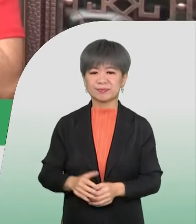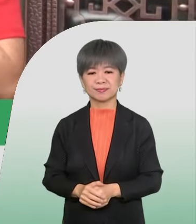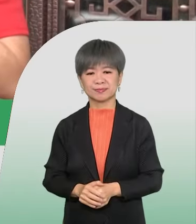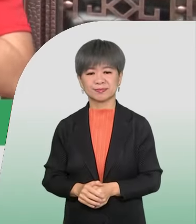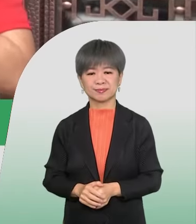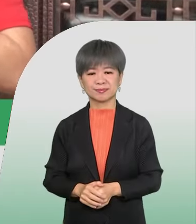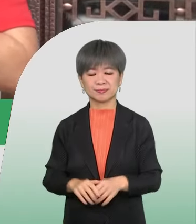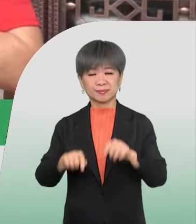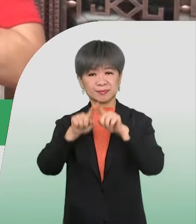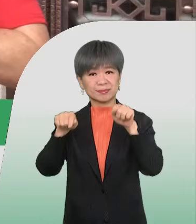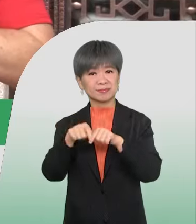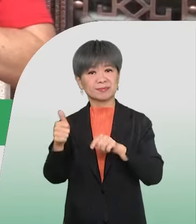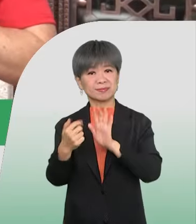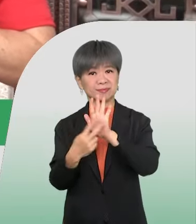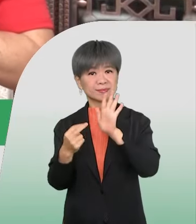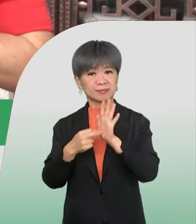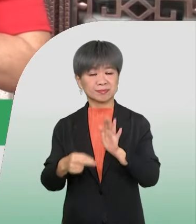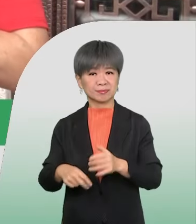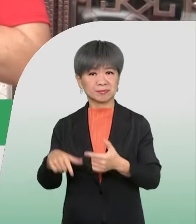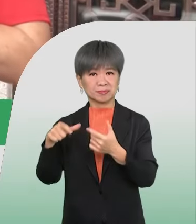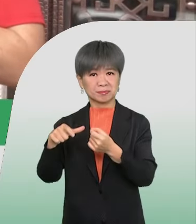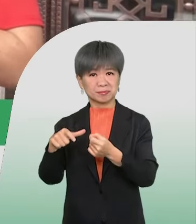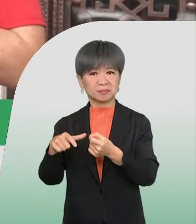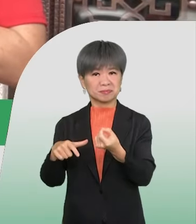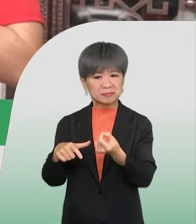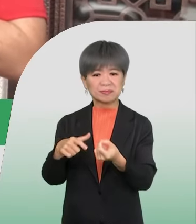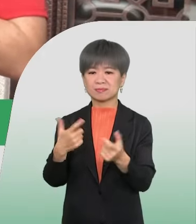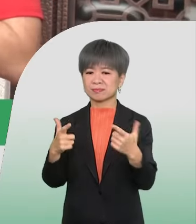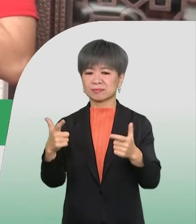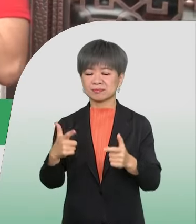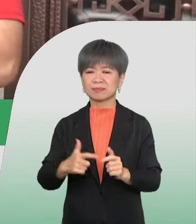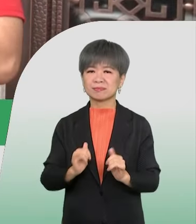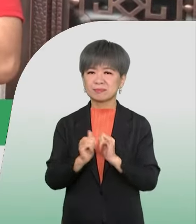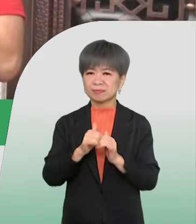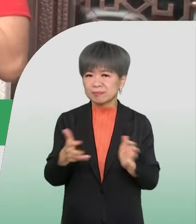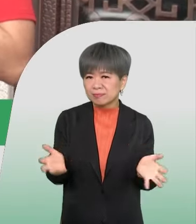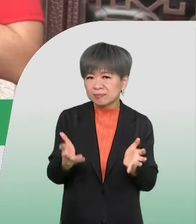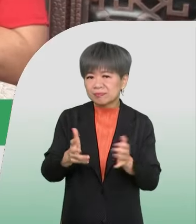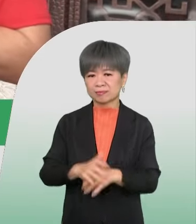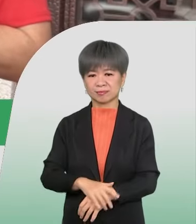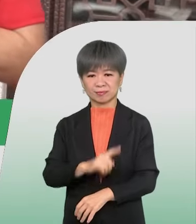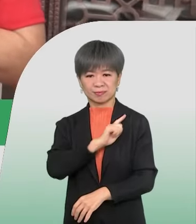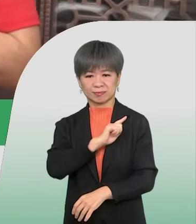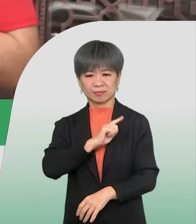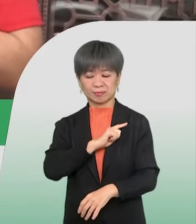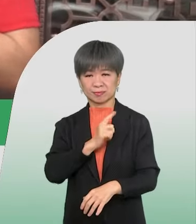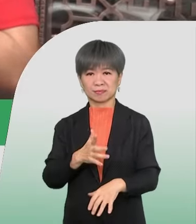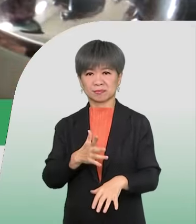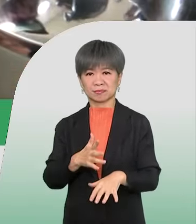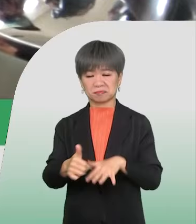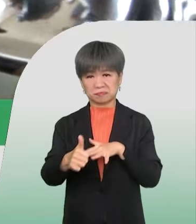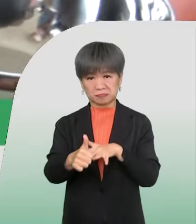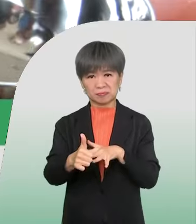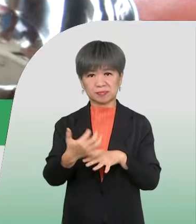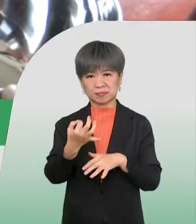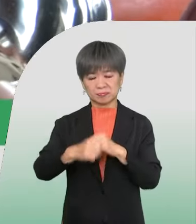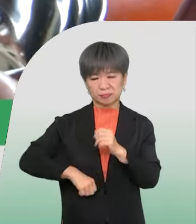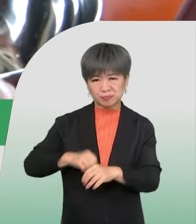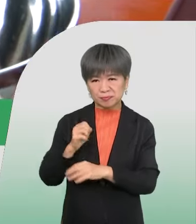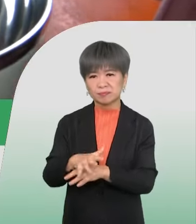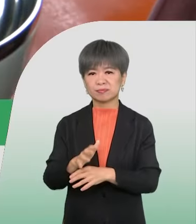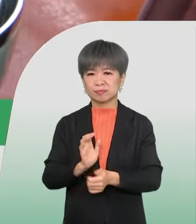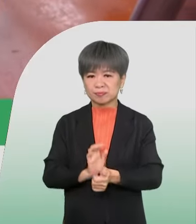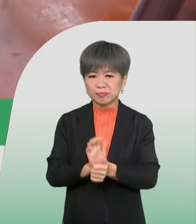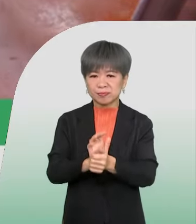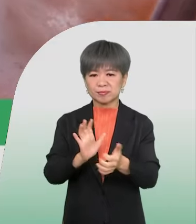家强调，冇用任何嘅公家资源，单纯系民间发起，希望来做民意代表嘅设计，做得带头出钱出力，咩落去示